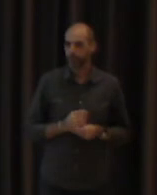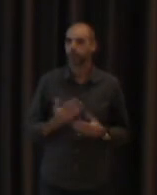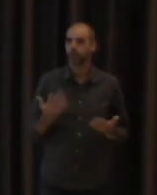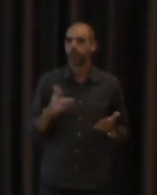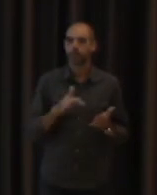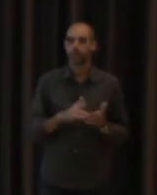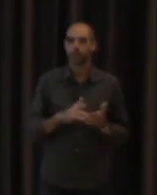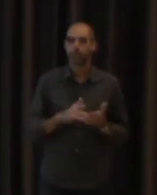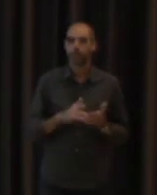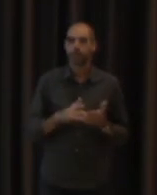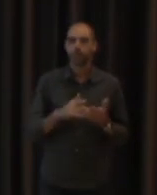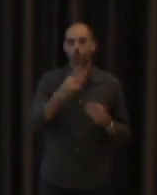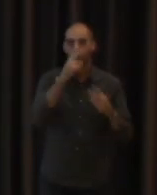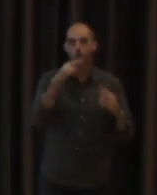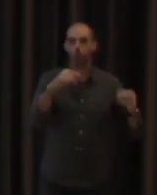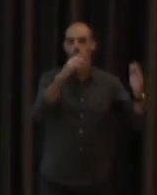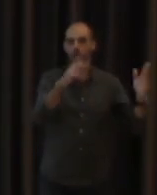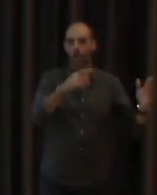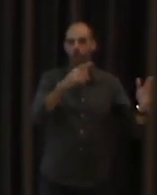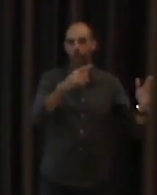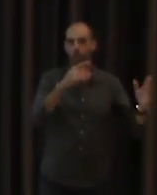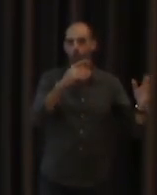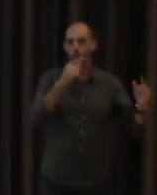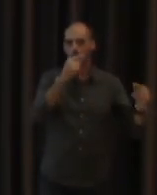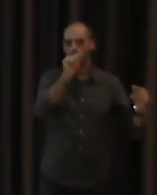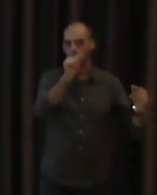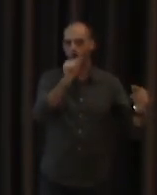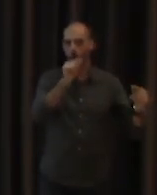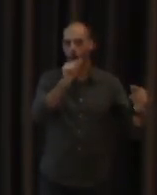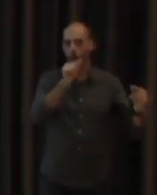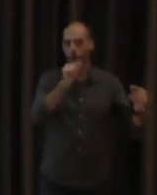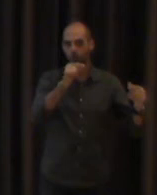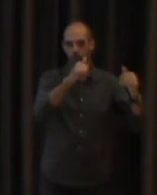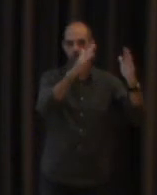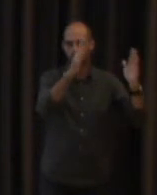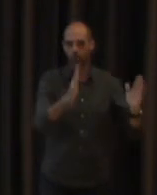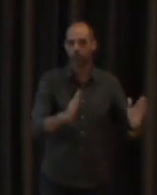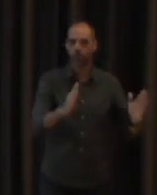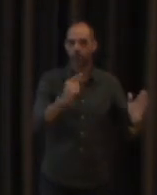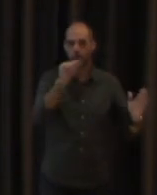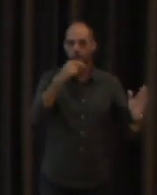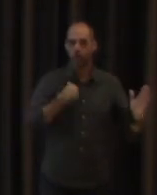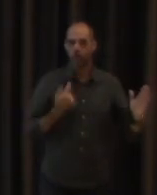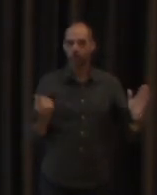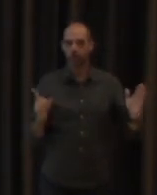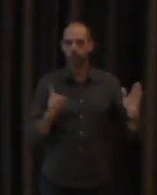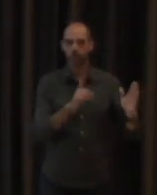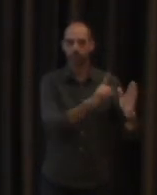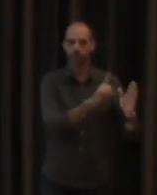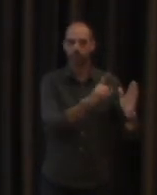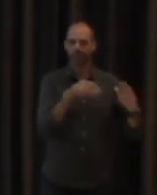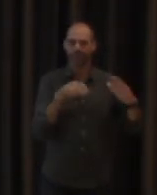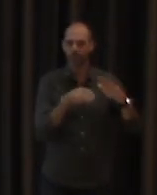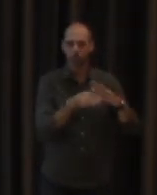Passarem per davant del Museu Miró, que anem d'excursió tots, cap a Montjuïc. Passarem per davant del Museu Miró, però no hi entrarem. Fem servir